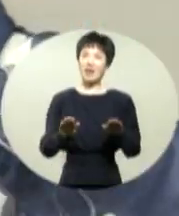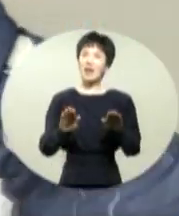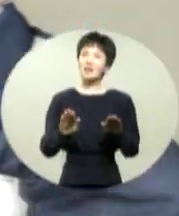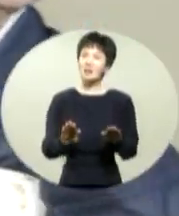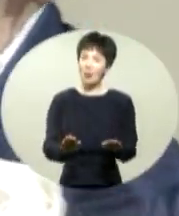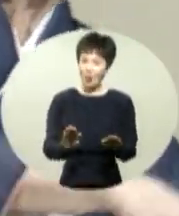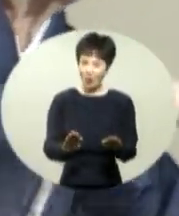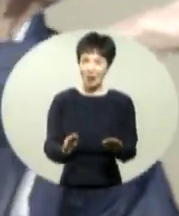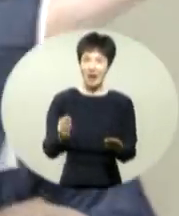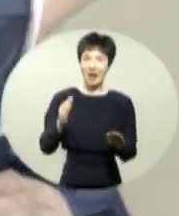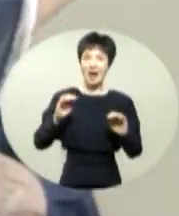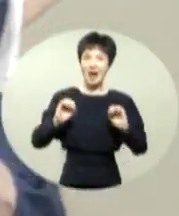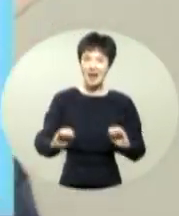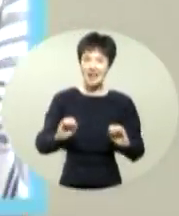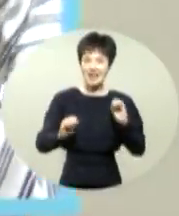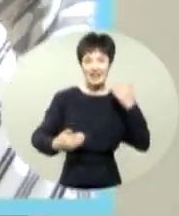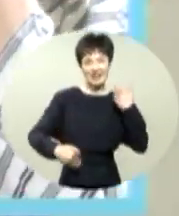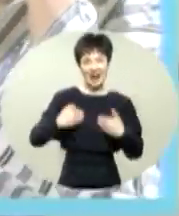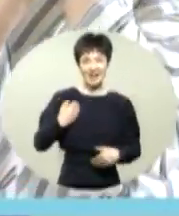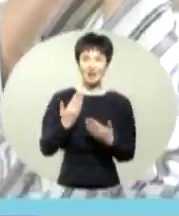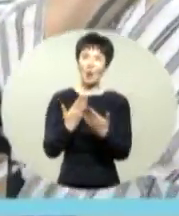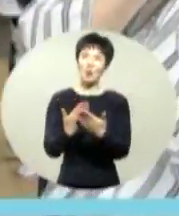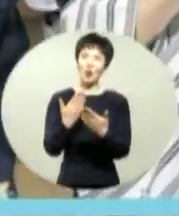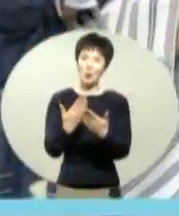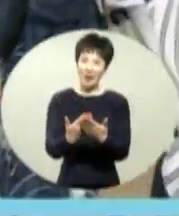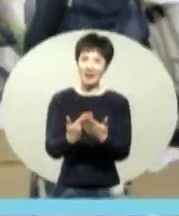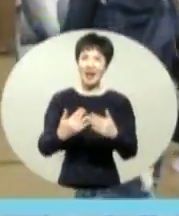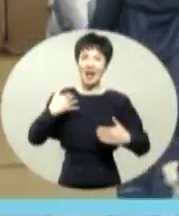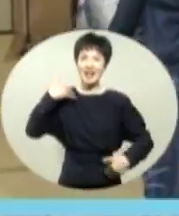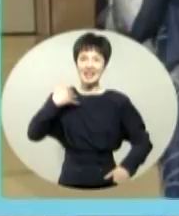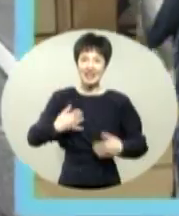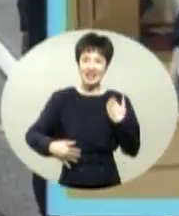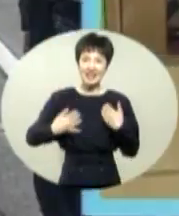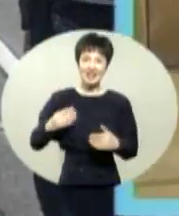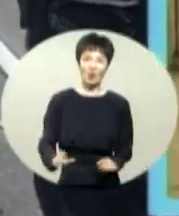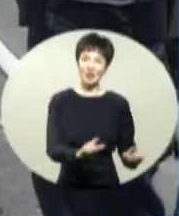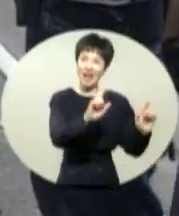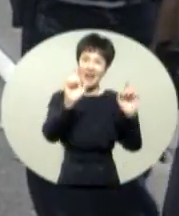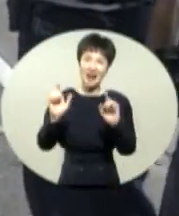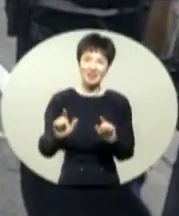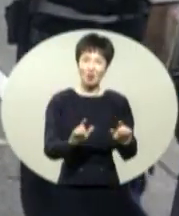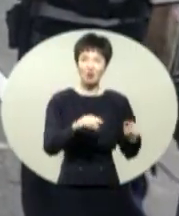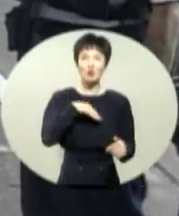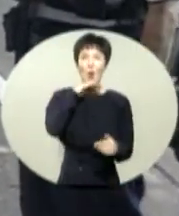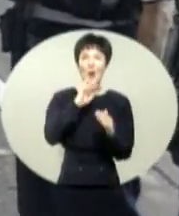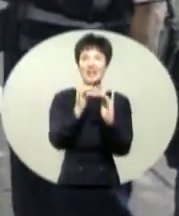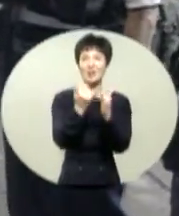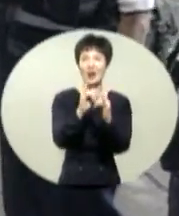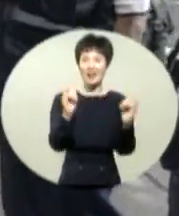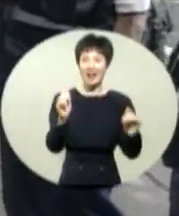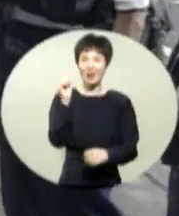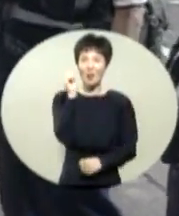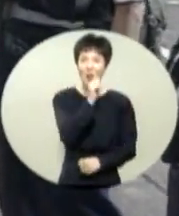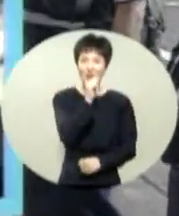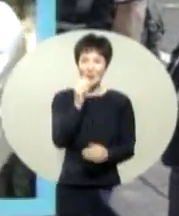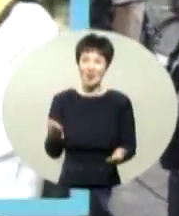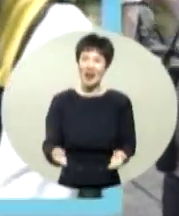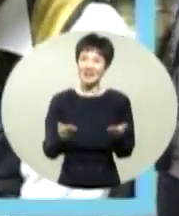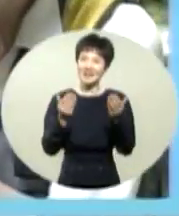今日は生きがいを求めて生き生きと生活する高齢者の方々をご紹介しました。